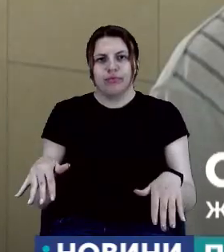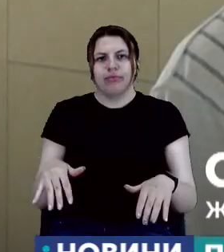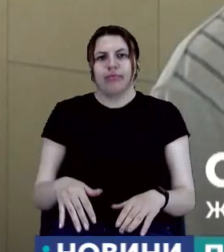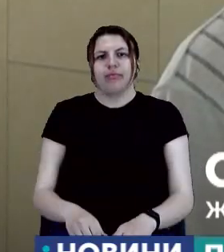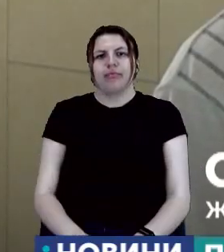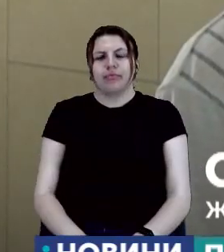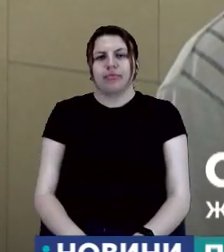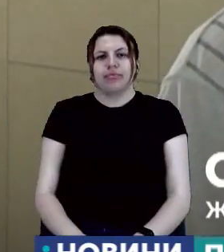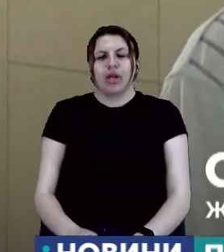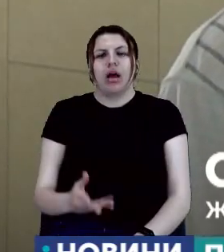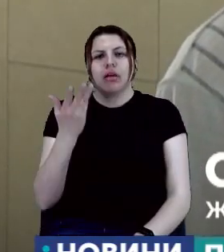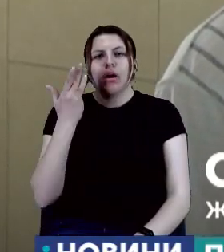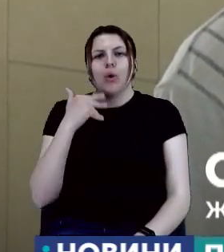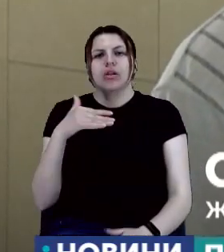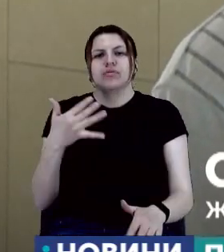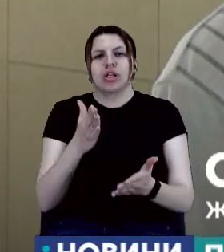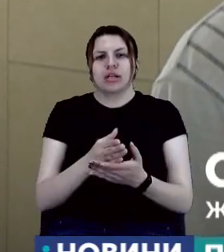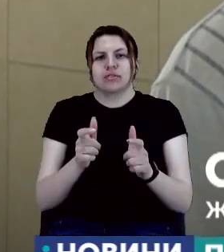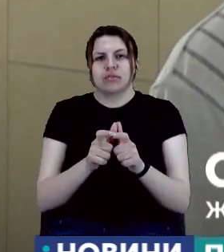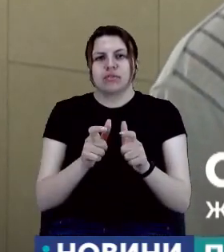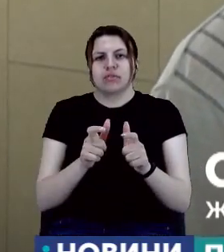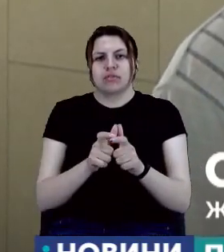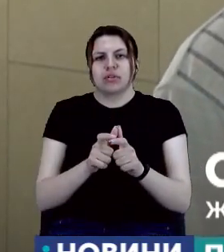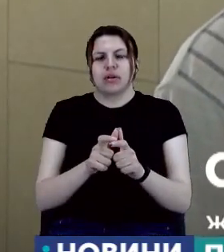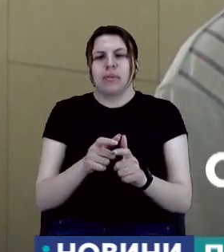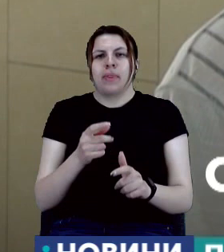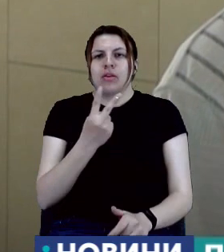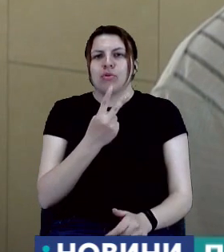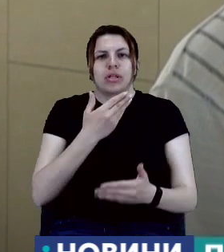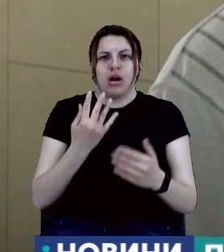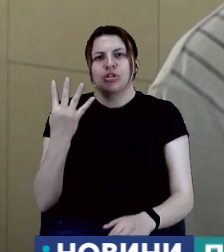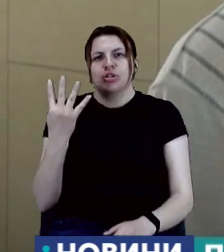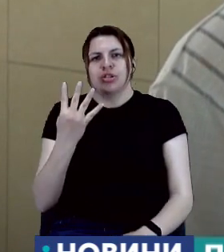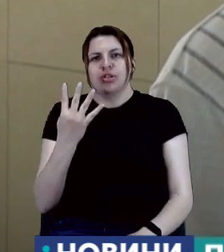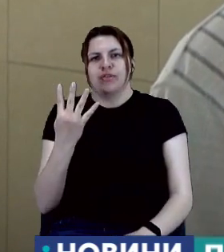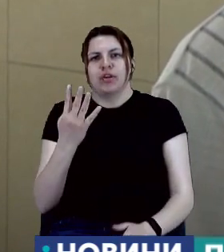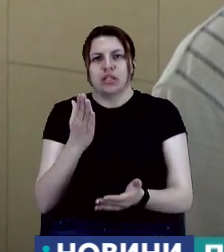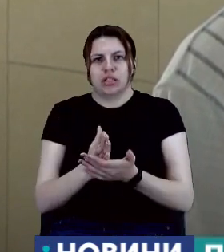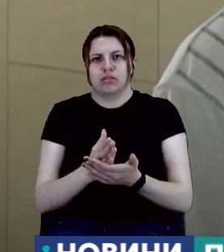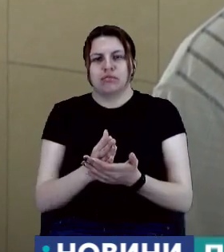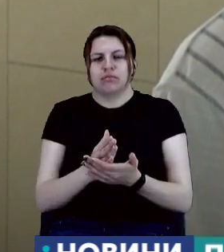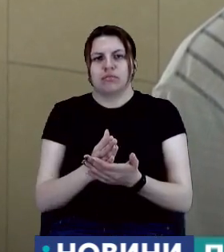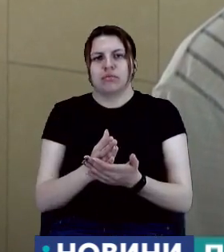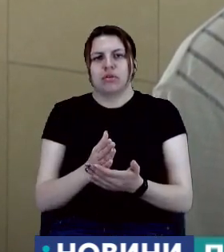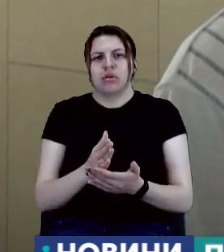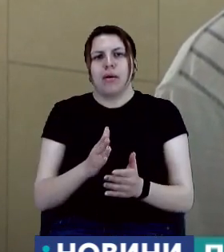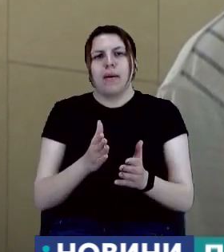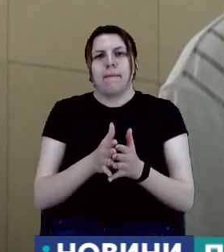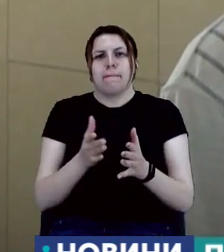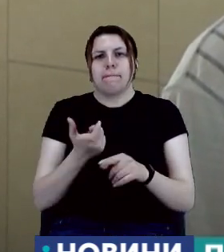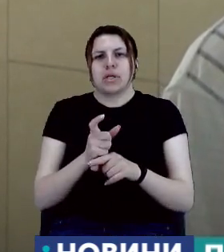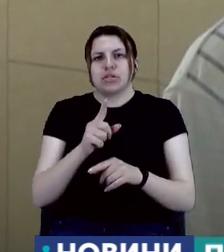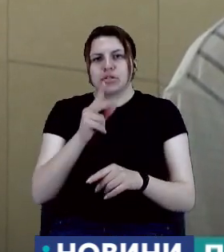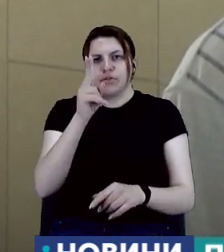коли квитки вже є? Ну, по повним числам. На 2 нема, на 4 вже є. Більше 2 місяців не